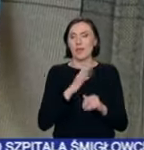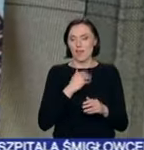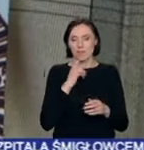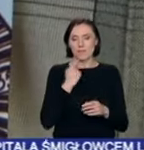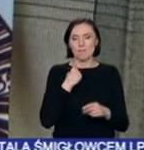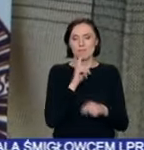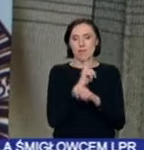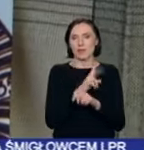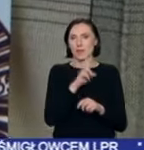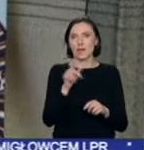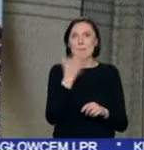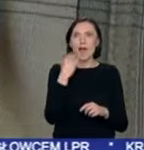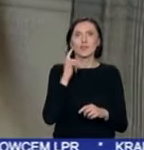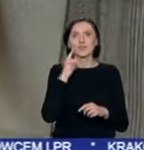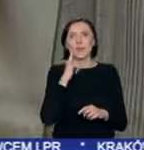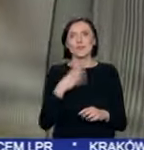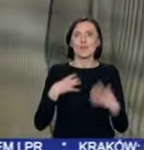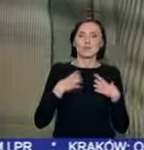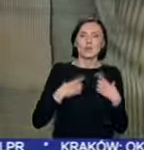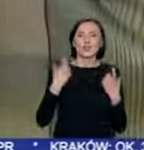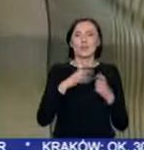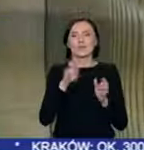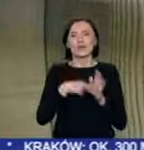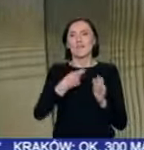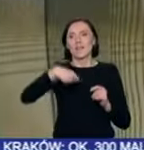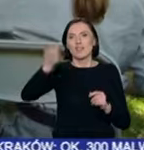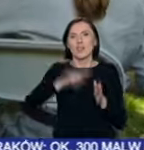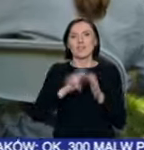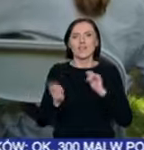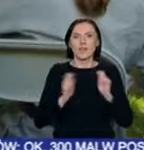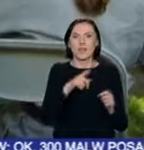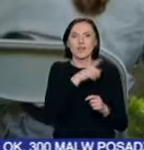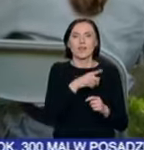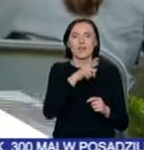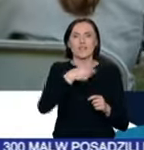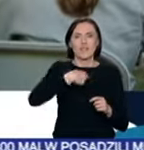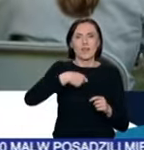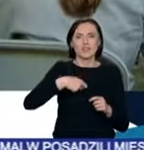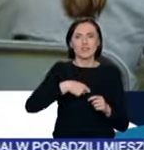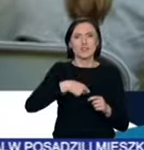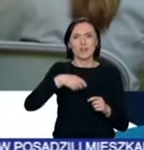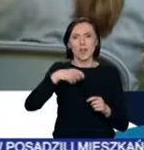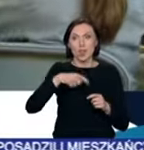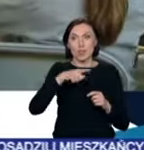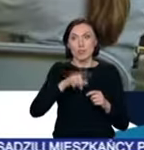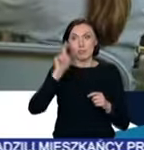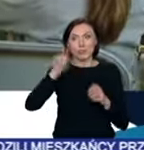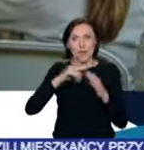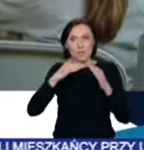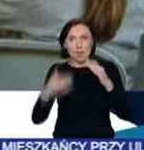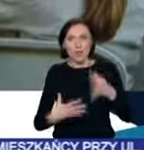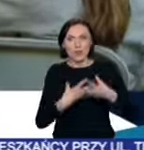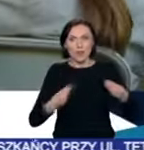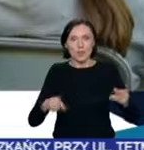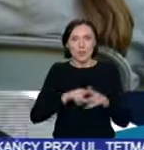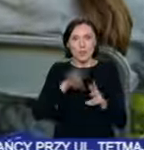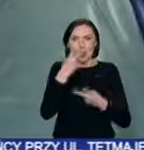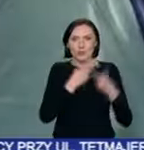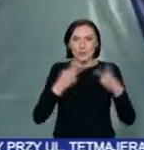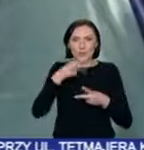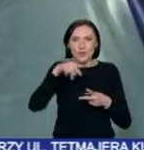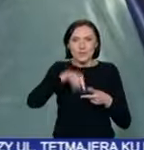Oni tam różne śmieszne przygody mają, na przykład jeżdżą na jakieś wakacje. Udają się w podziemie w